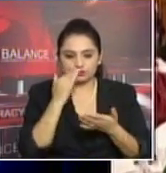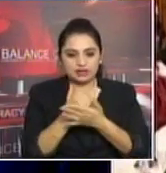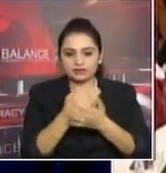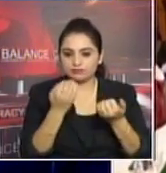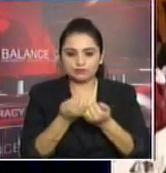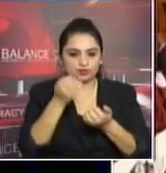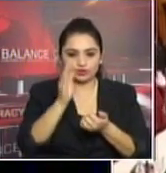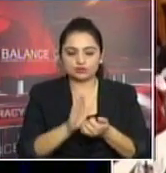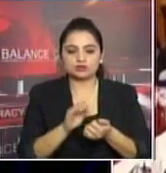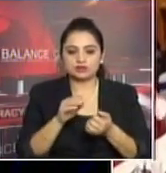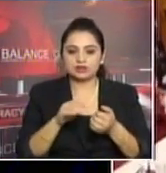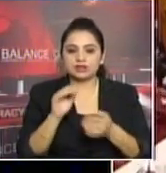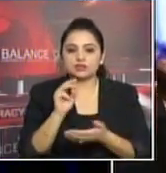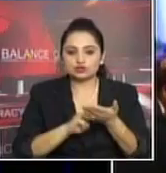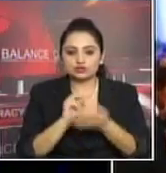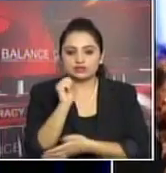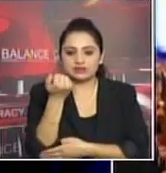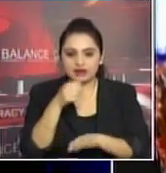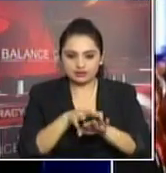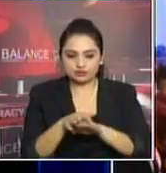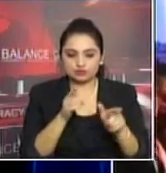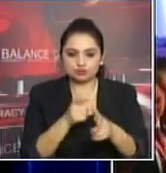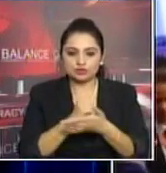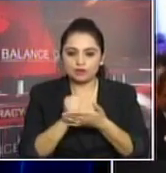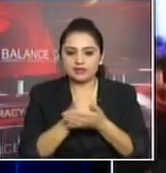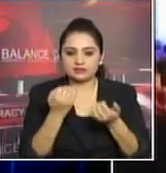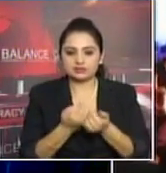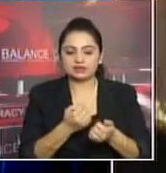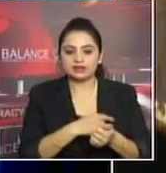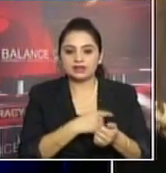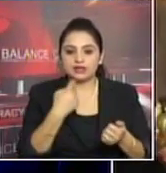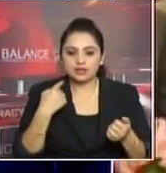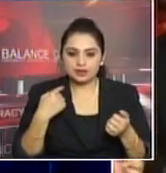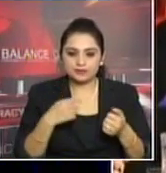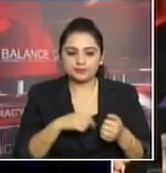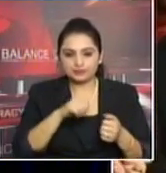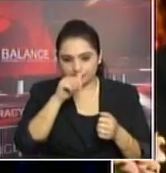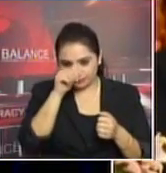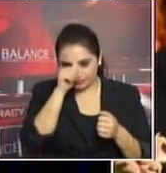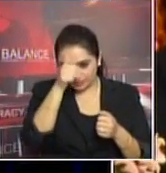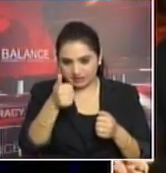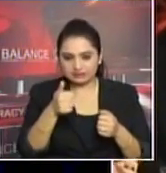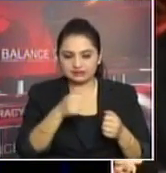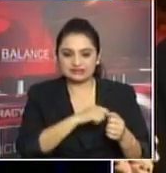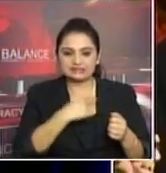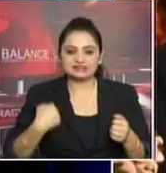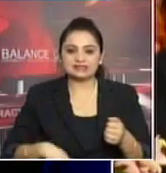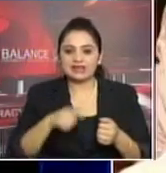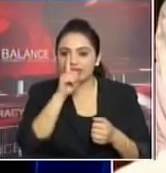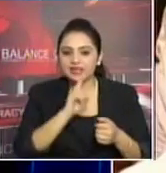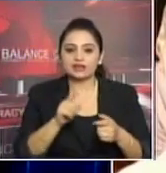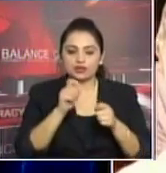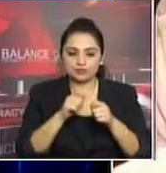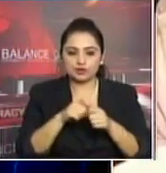यता बिमस्टेक सदस्य राष्ट्रबीच संयुक्त सैन्य अभ्यास गरेर भारतले चीन र पाकिस्तानलाई एक्ल्याउन खोजेको भन्ने समेत टिप्पणी सुरु भएको छ।